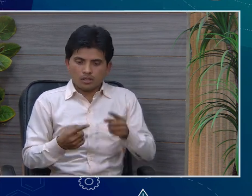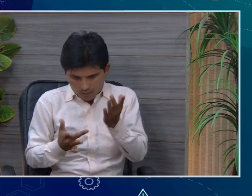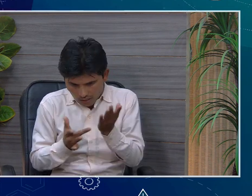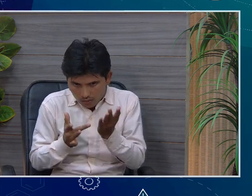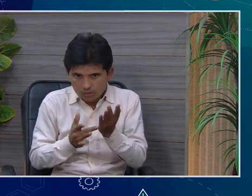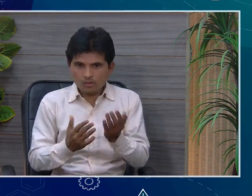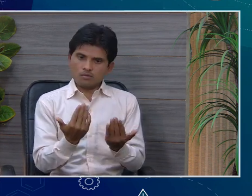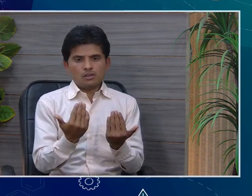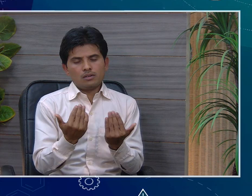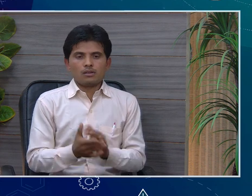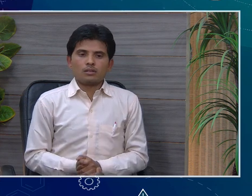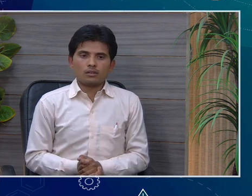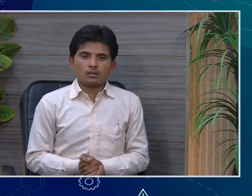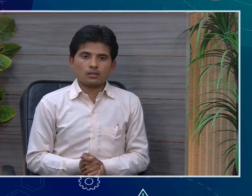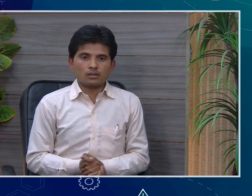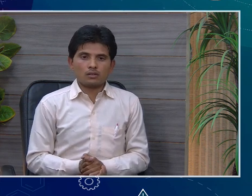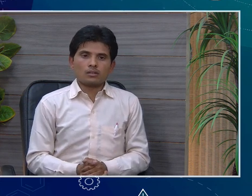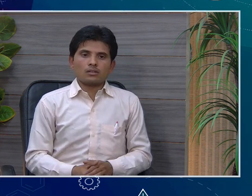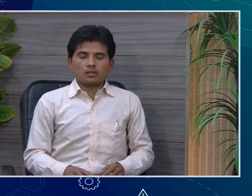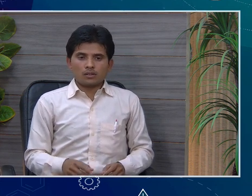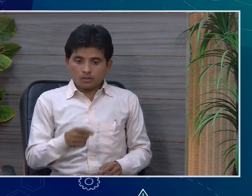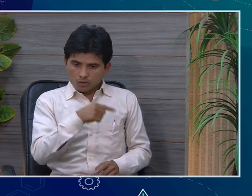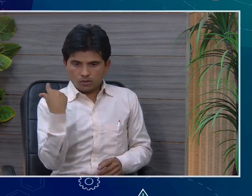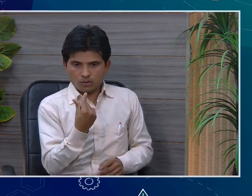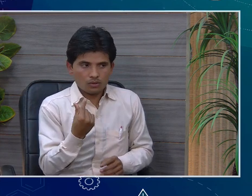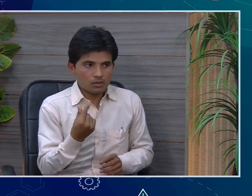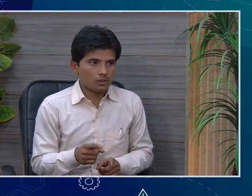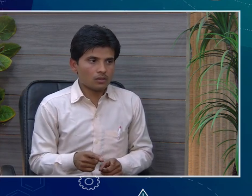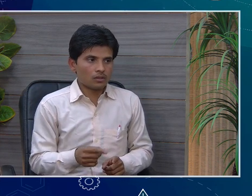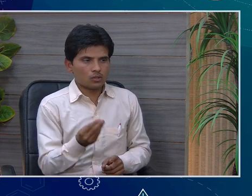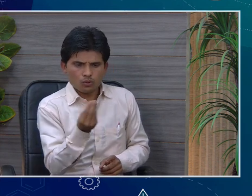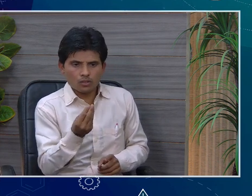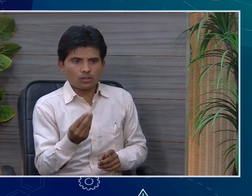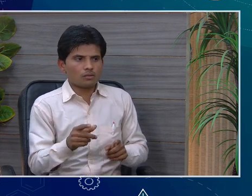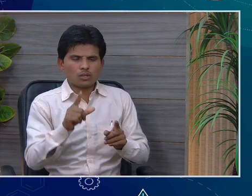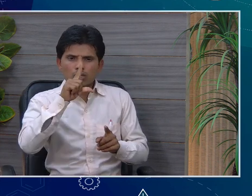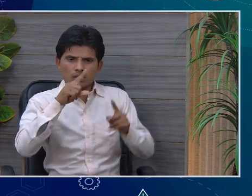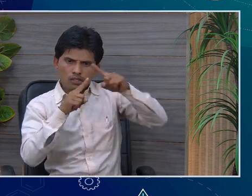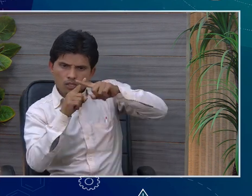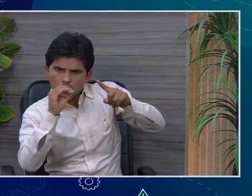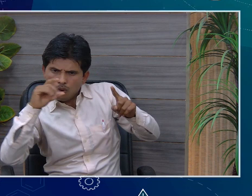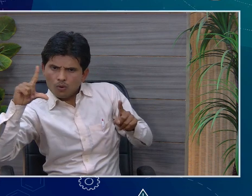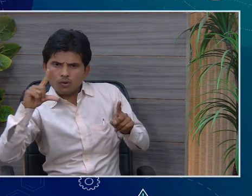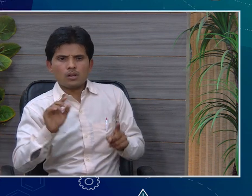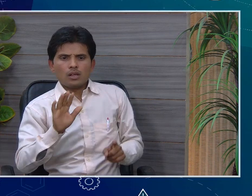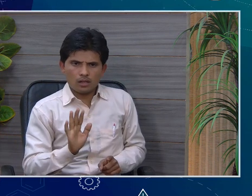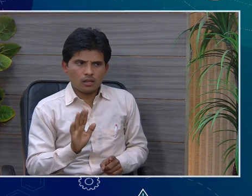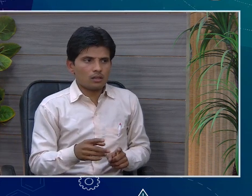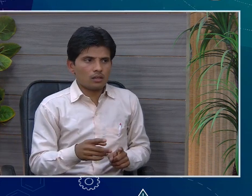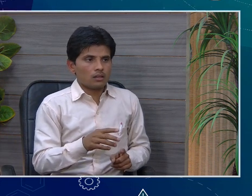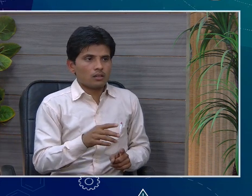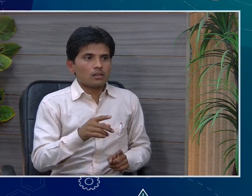इन्फॉर्मेशन और उनके पास वह इसको यूज कर सकते हैं यह छोटा सा है जिसको हम वेलकम